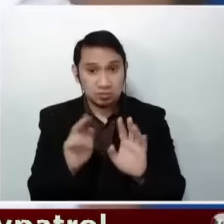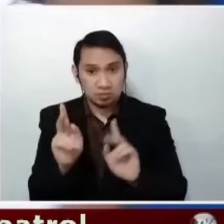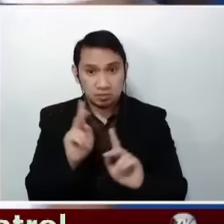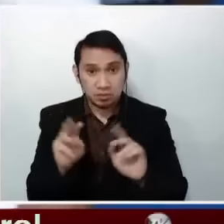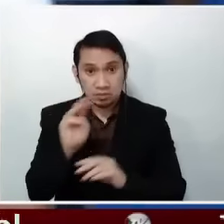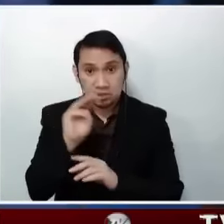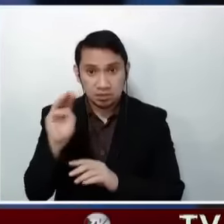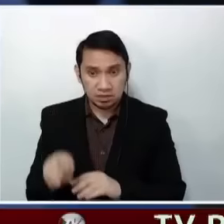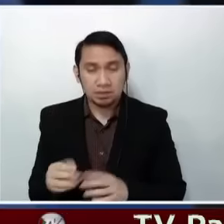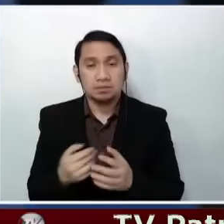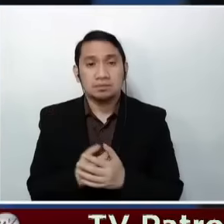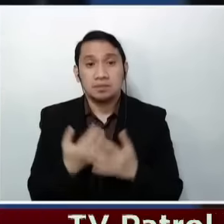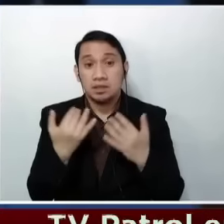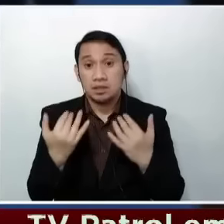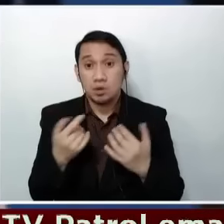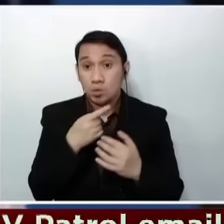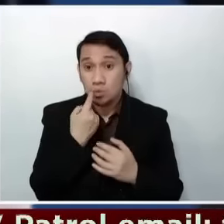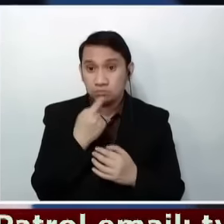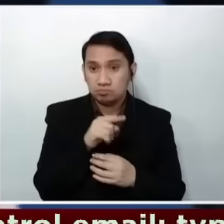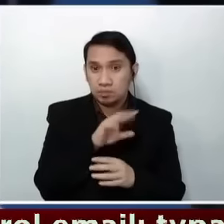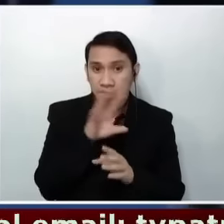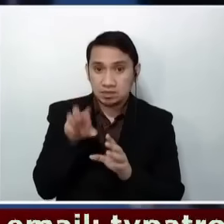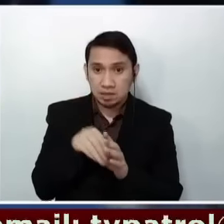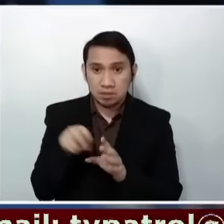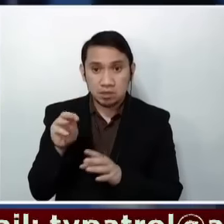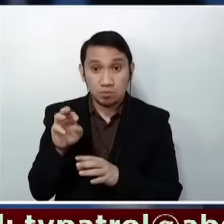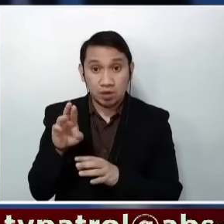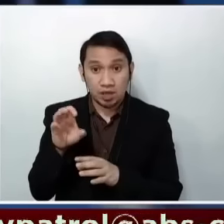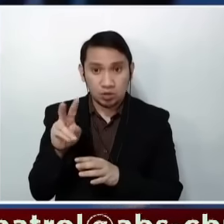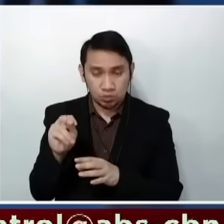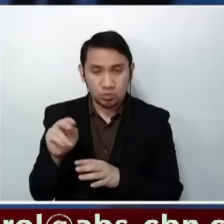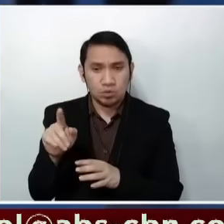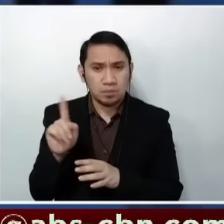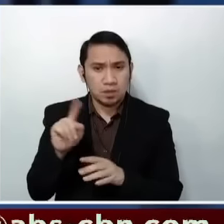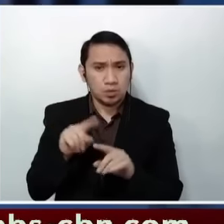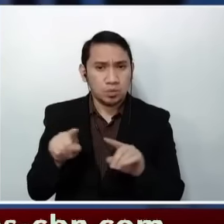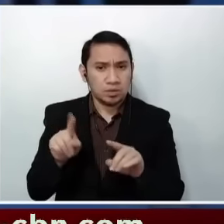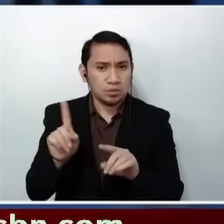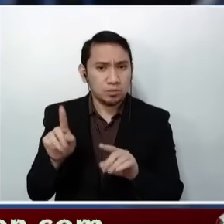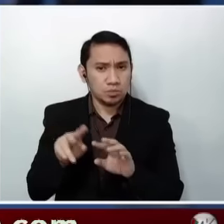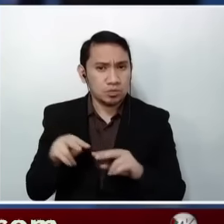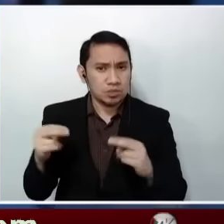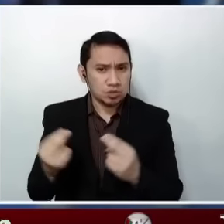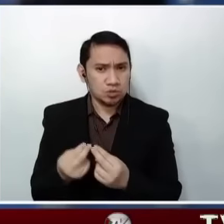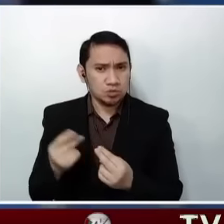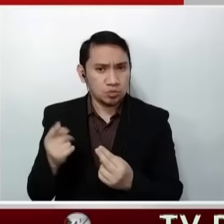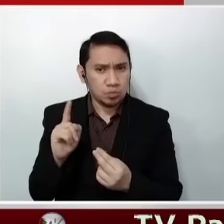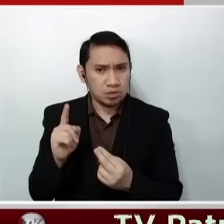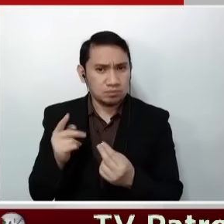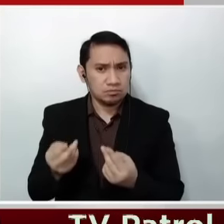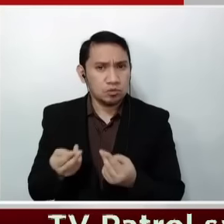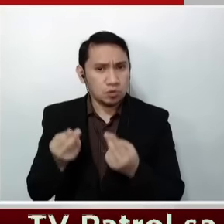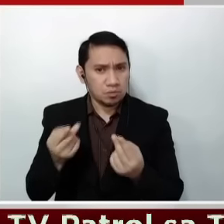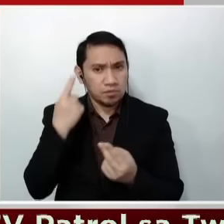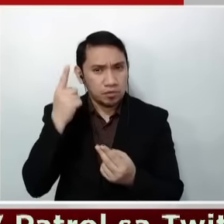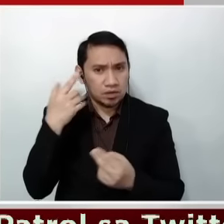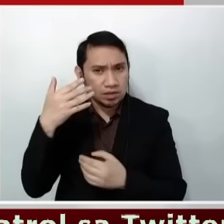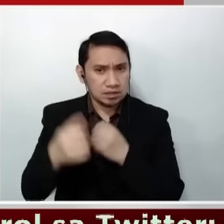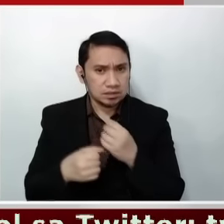Ramel, sasanib sa kanila si Moreno. Pero di patiyak kung anong posisyon ang itatakbo nito sa isang taon. The decision